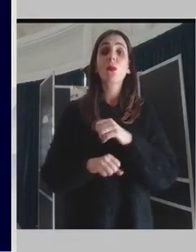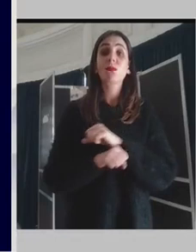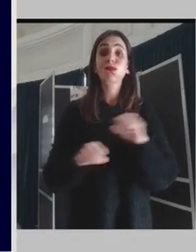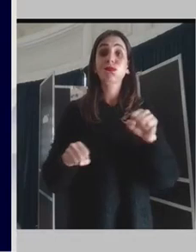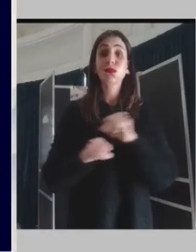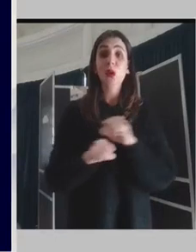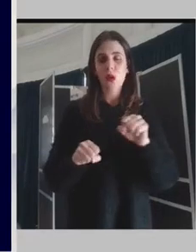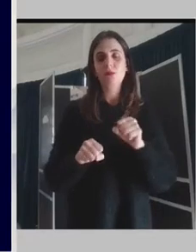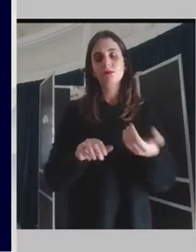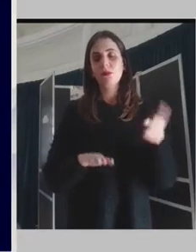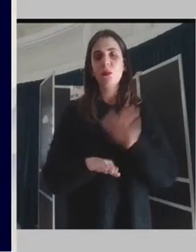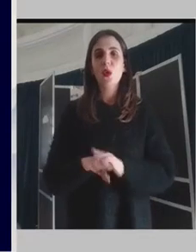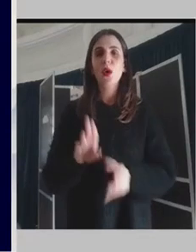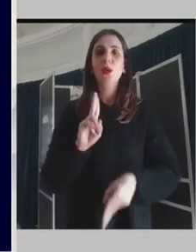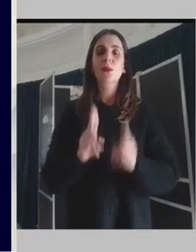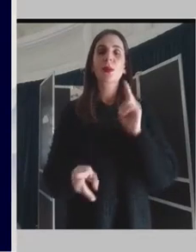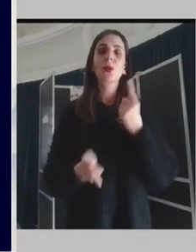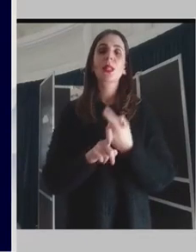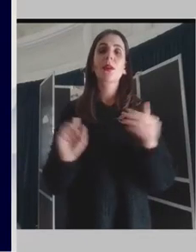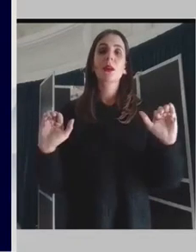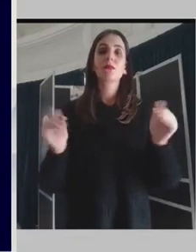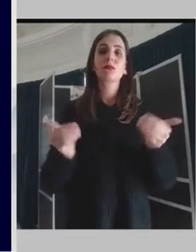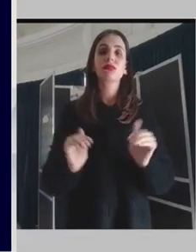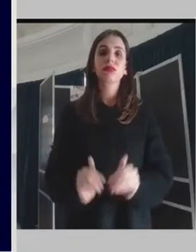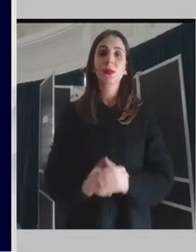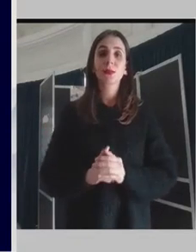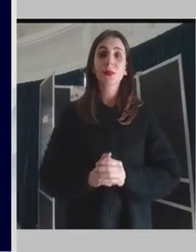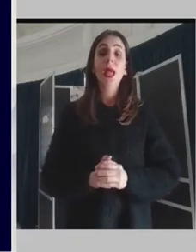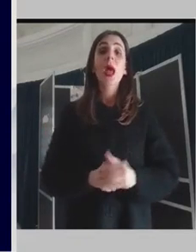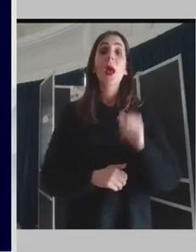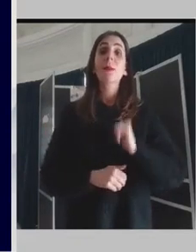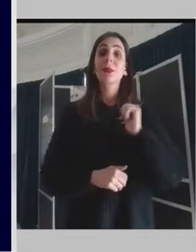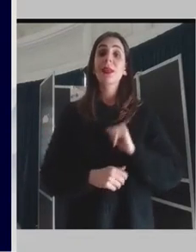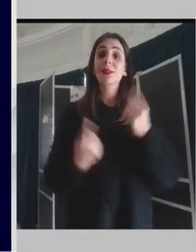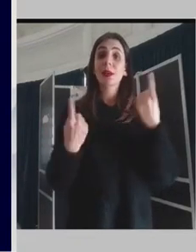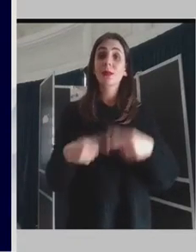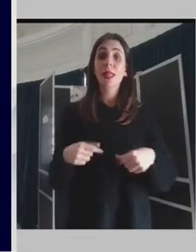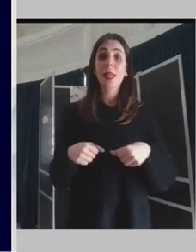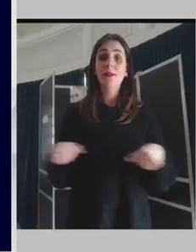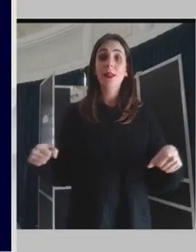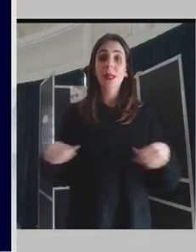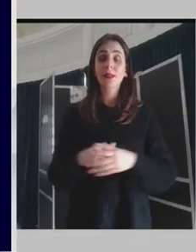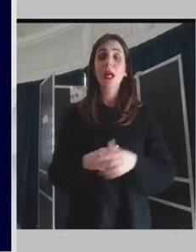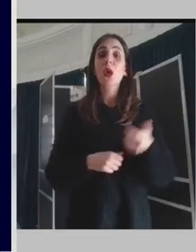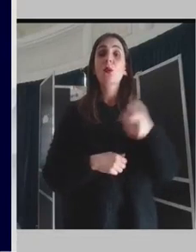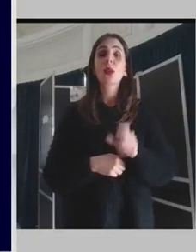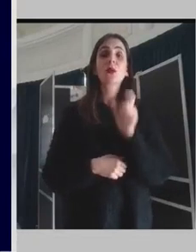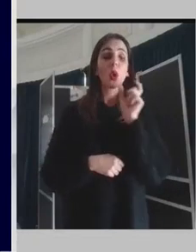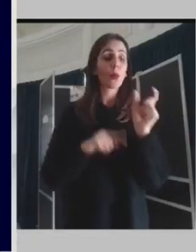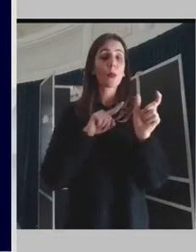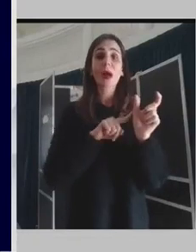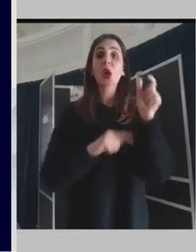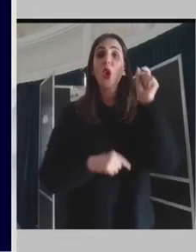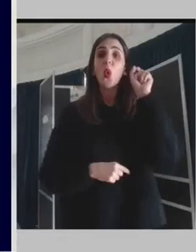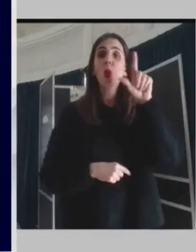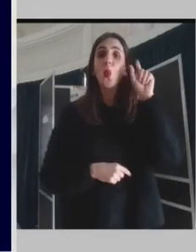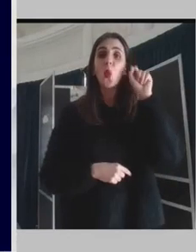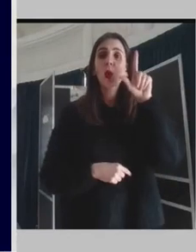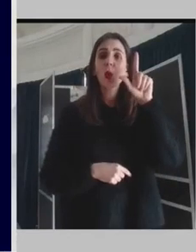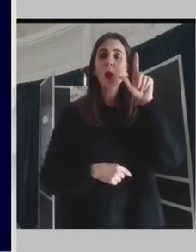Ecco, è fondamentale questa premessa perché appunto cultura vuol dire,